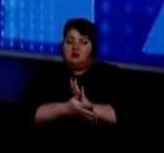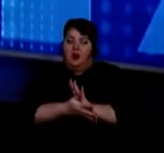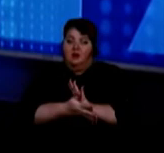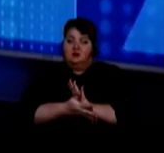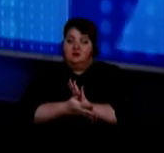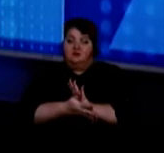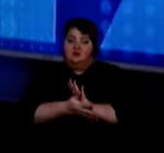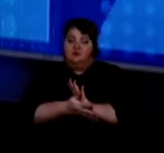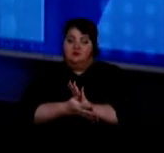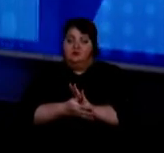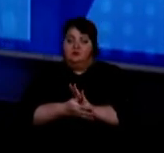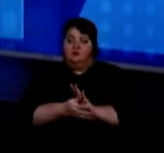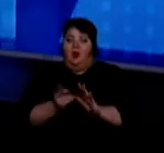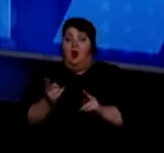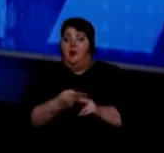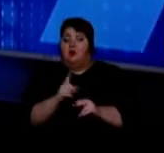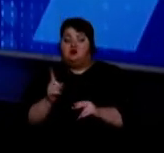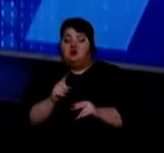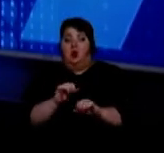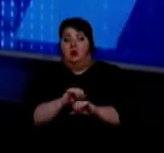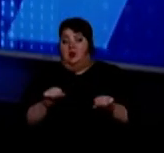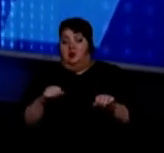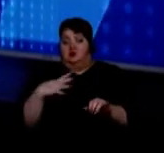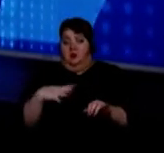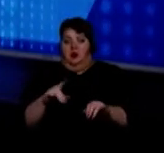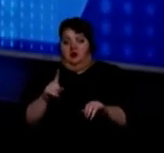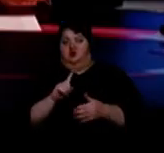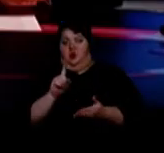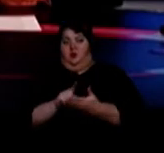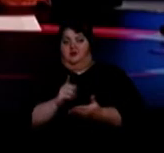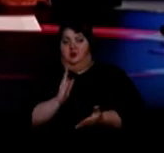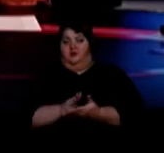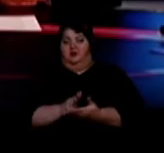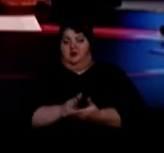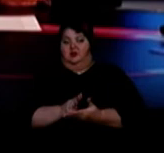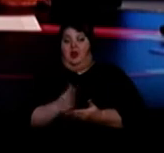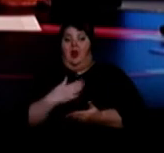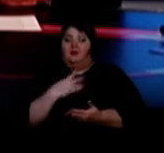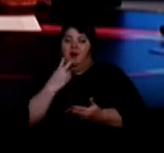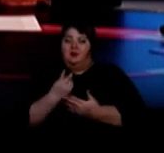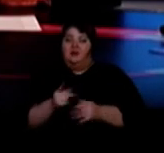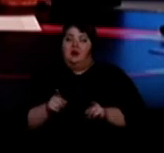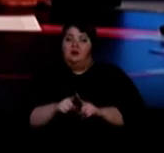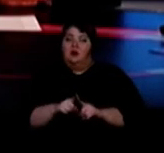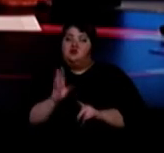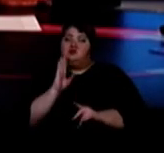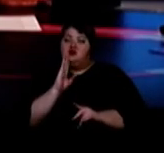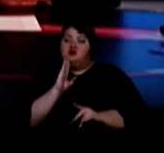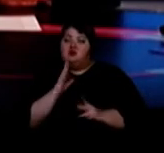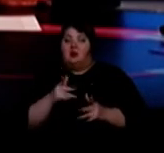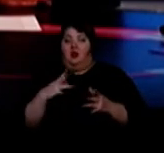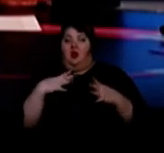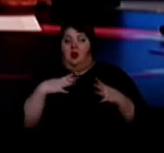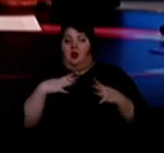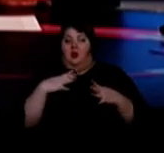розтрати, без чого не можеш обійтися і що обов'язково є. Так. Нас дивляться також жінки, які потерпають